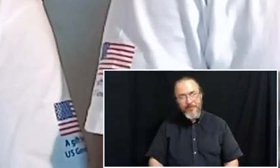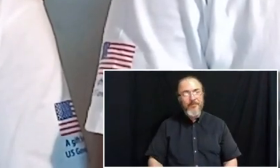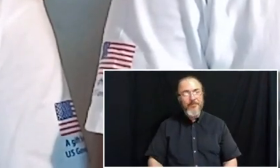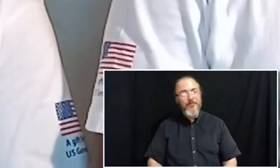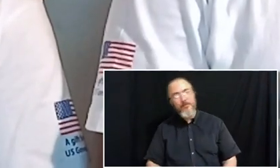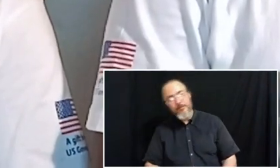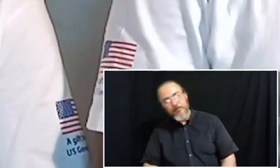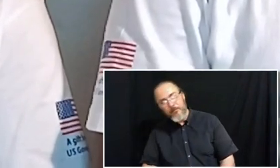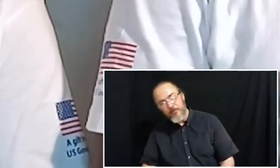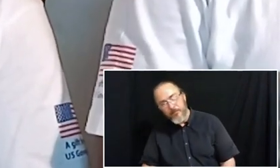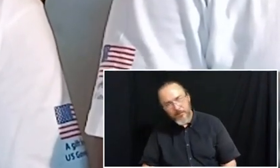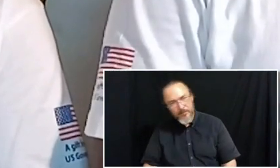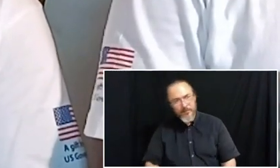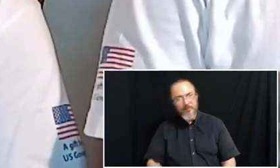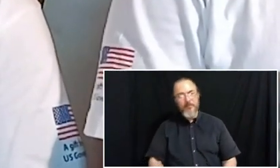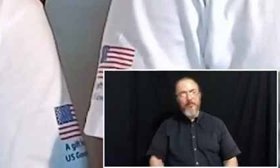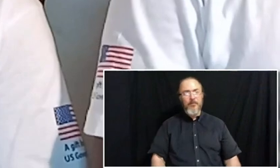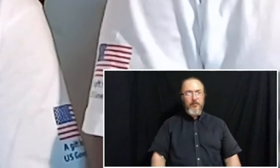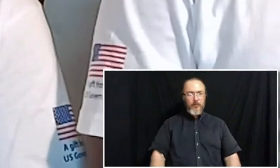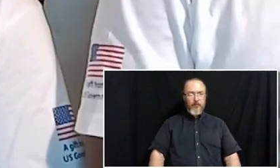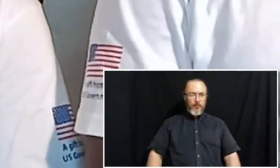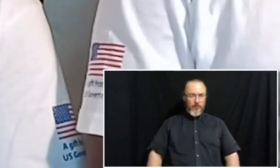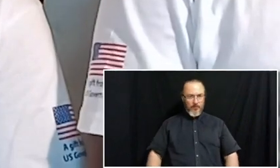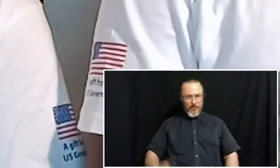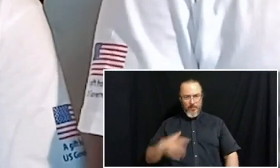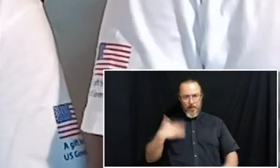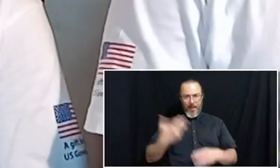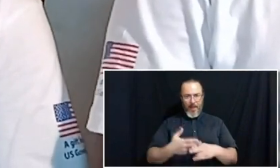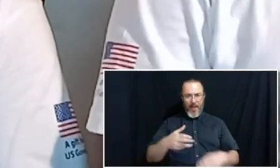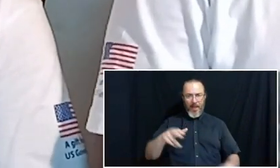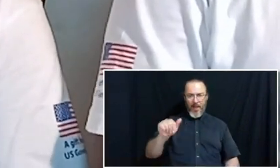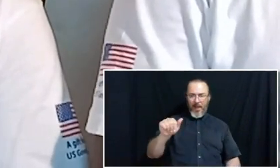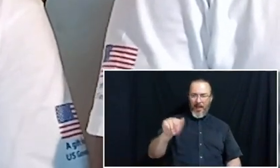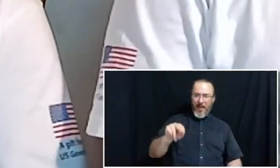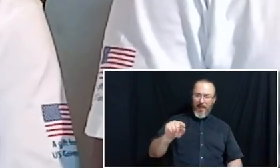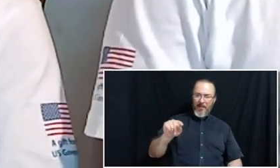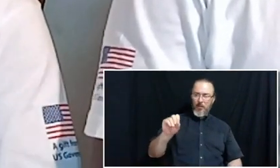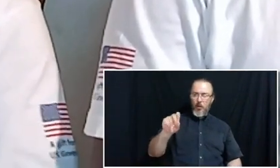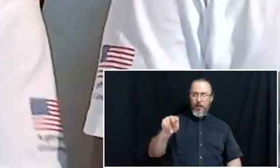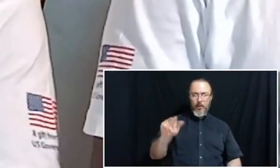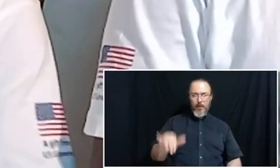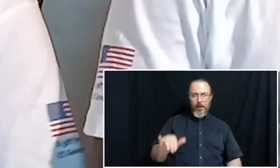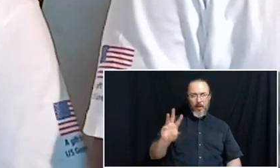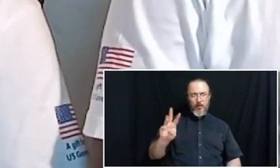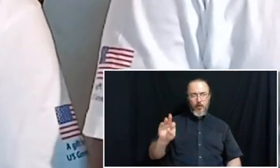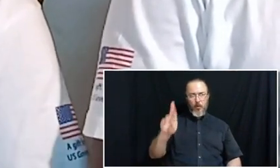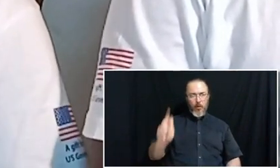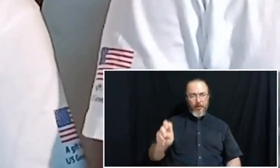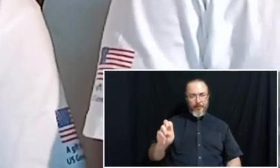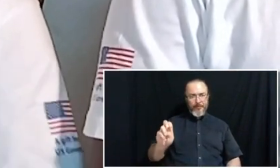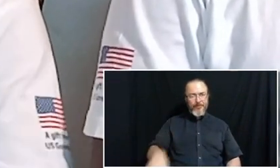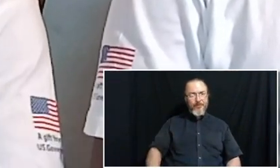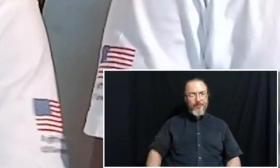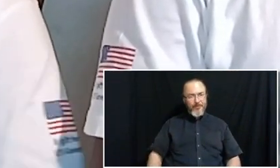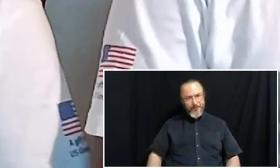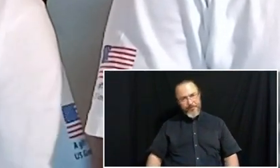Bonjour à tous, je m'appelle Anthony Were. Je m'appelle Anthony Were.